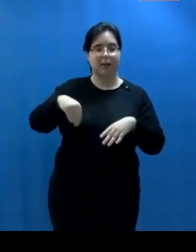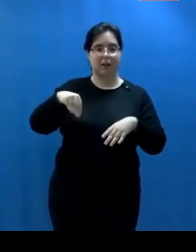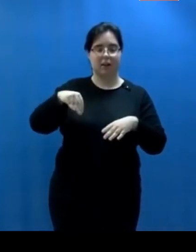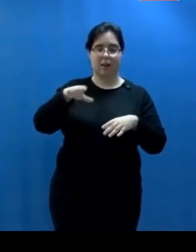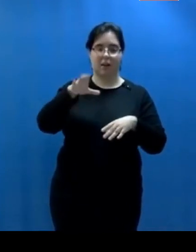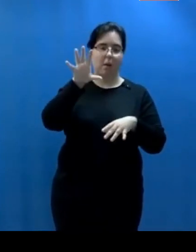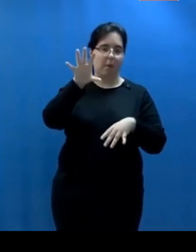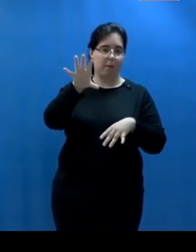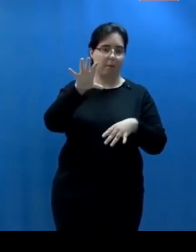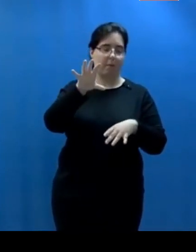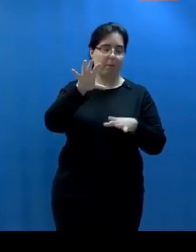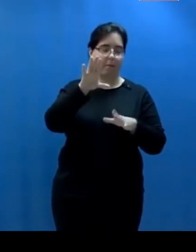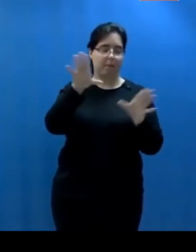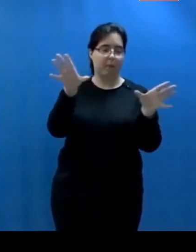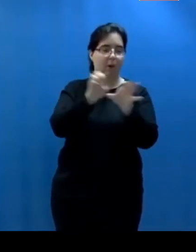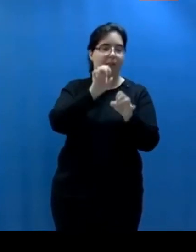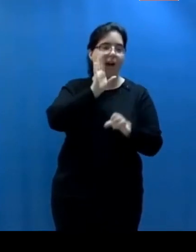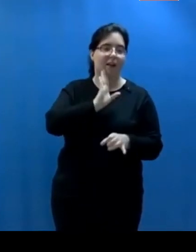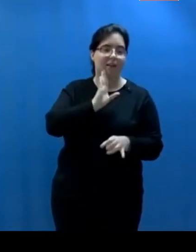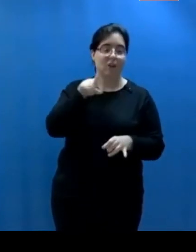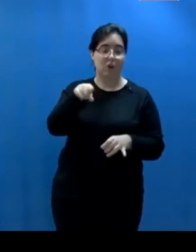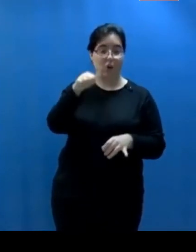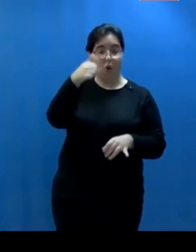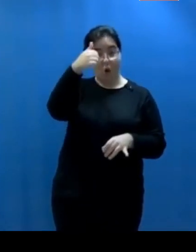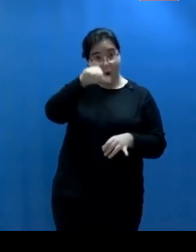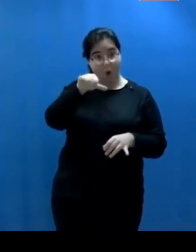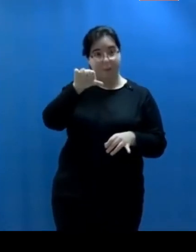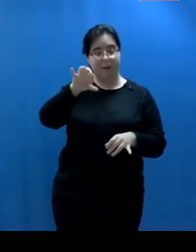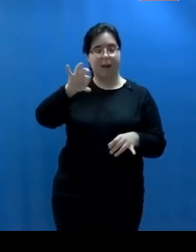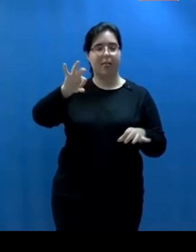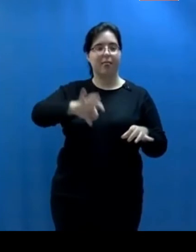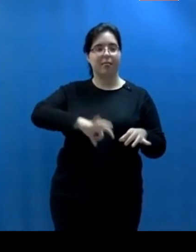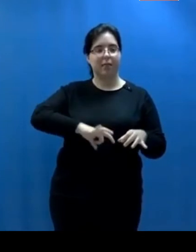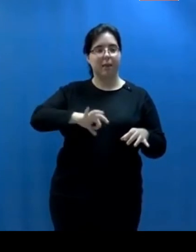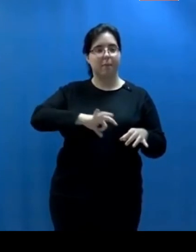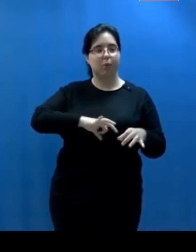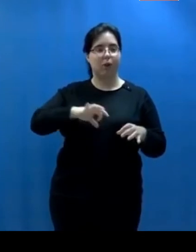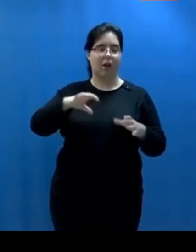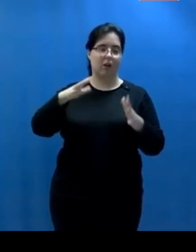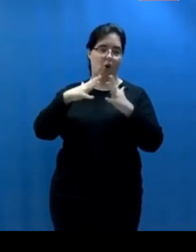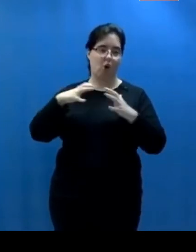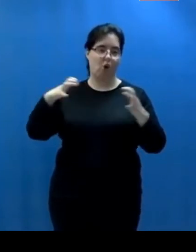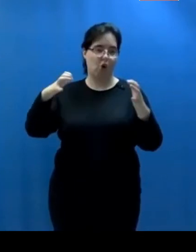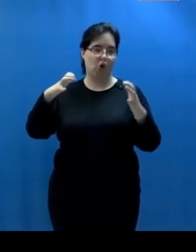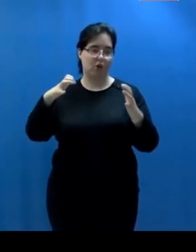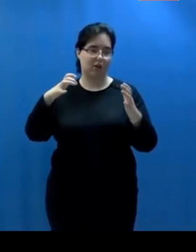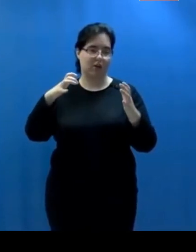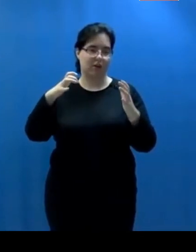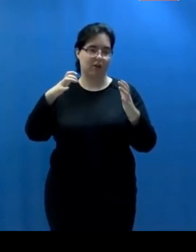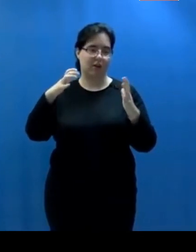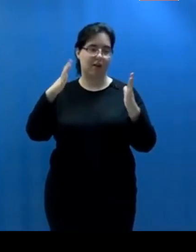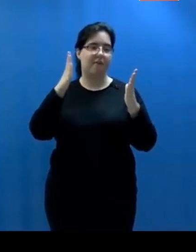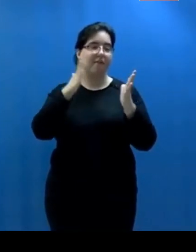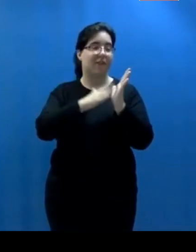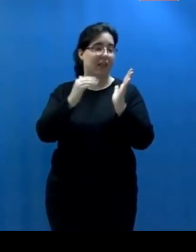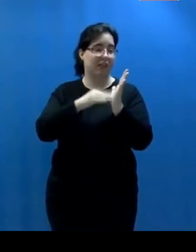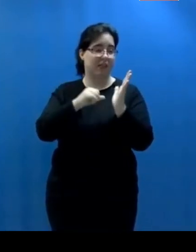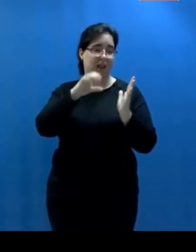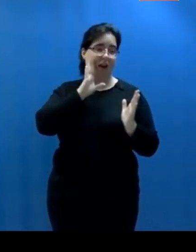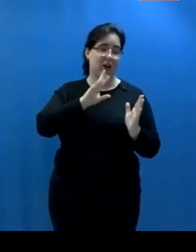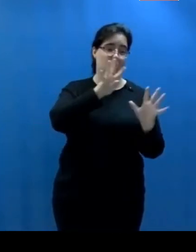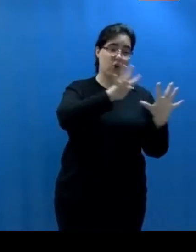província de Castelló, el senyor Costa va ser diputat en les Corts Valencianes per Castelló. De l'any 95 a l'any